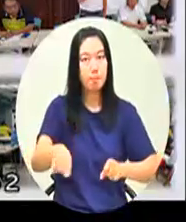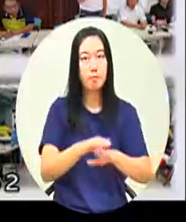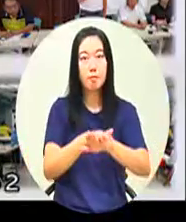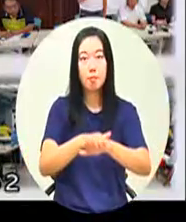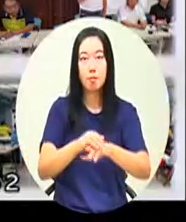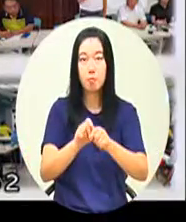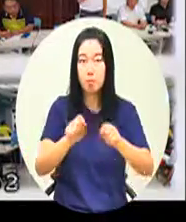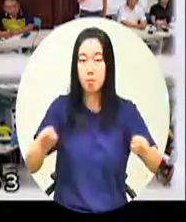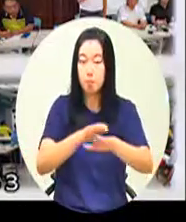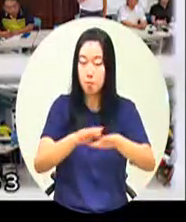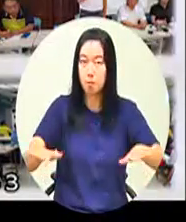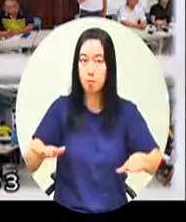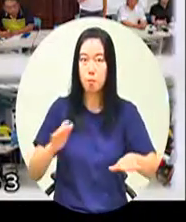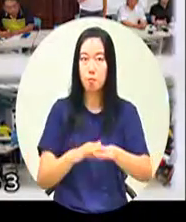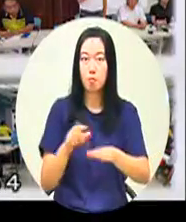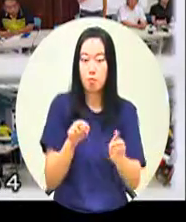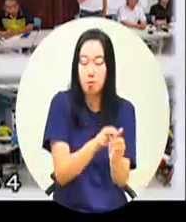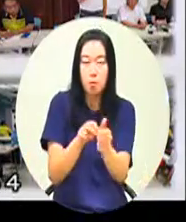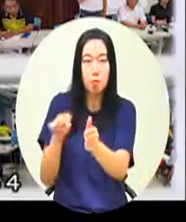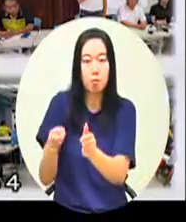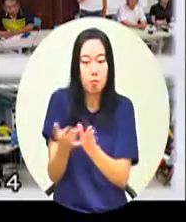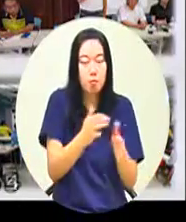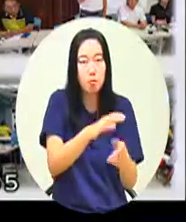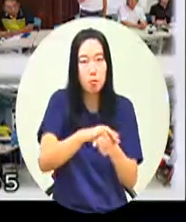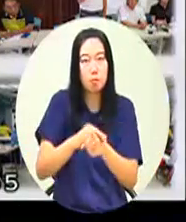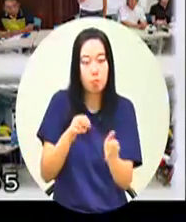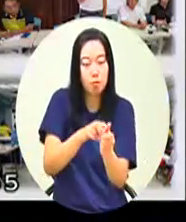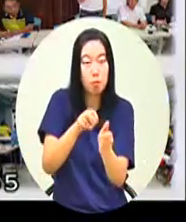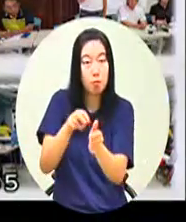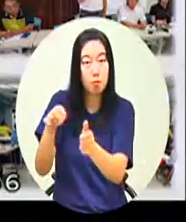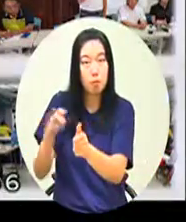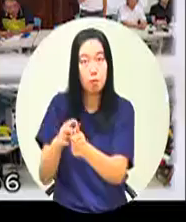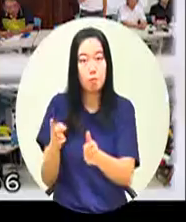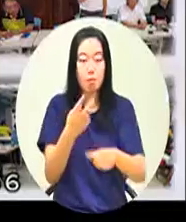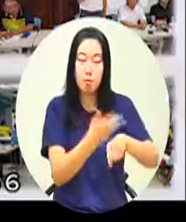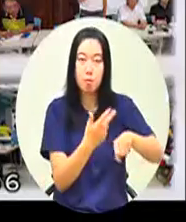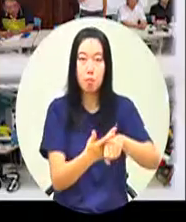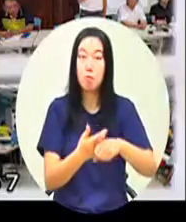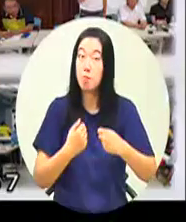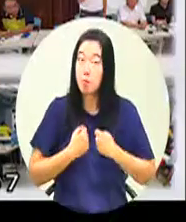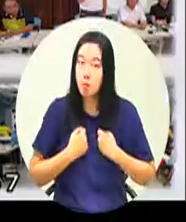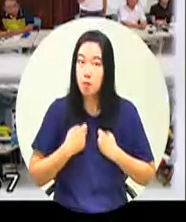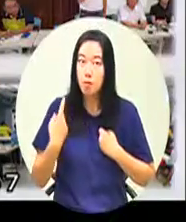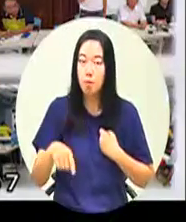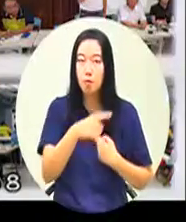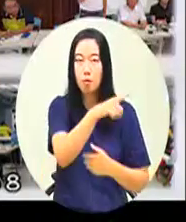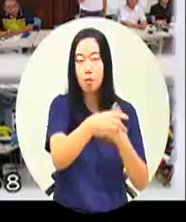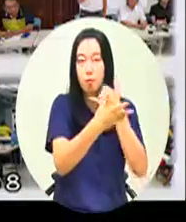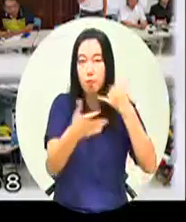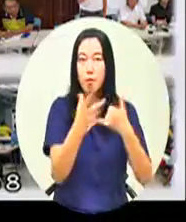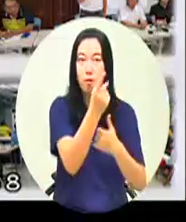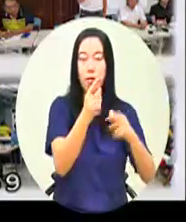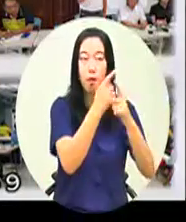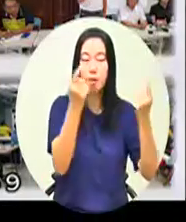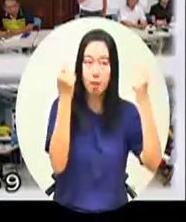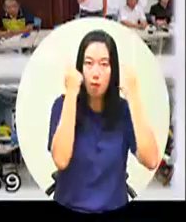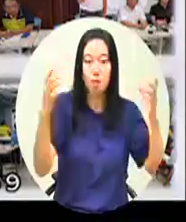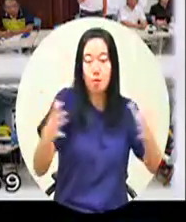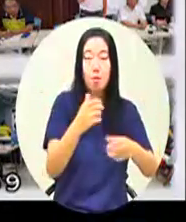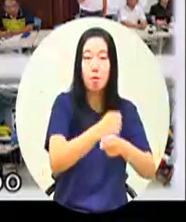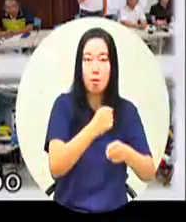个养殖寒害预防以及复养技术讲习。那与高海科大合作，然后邀请各个